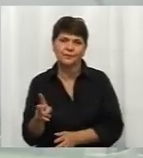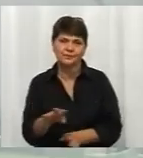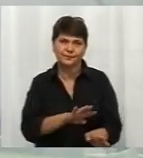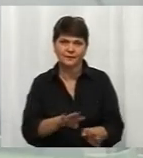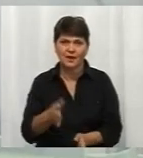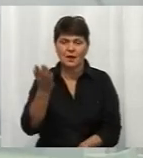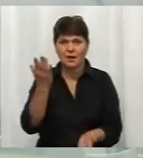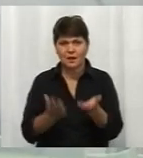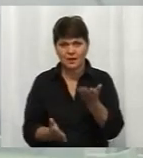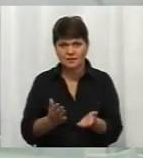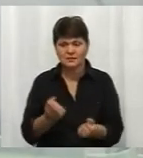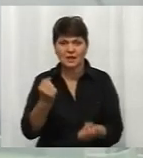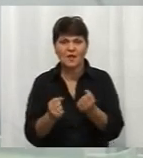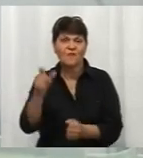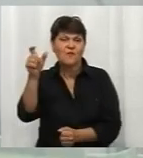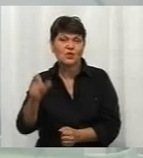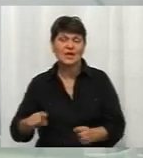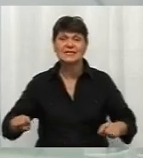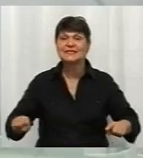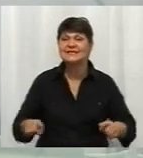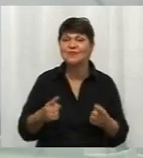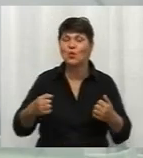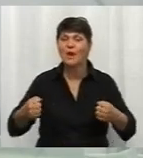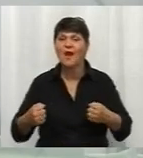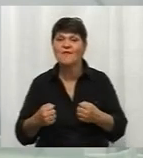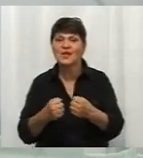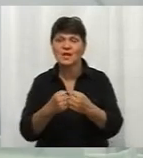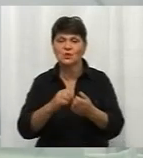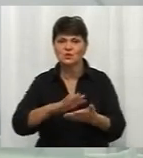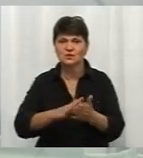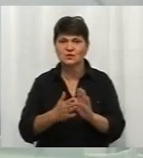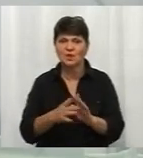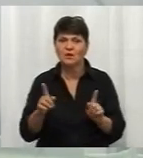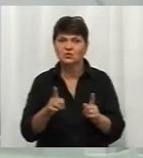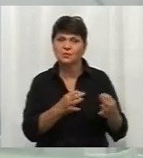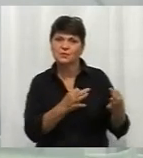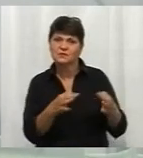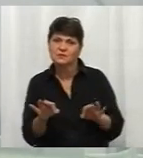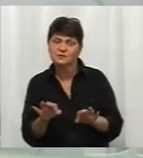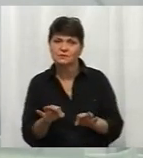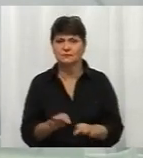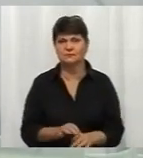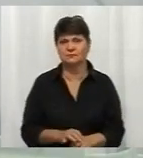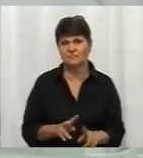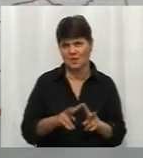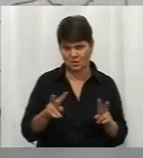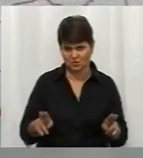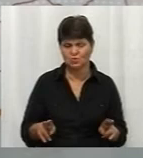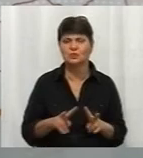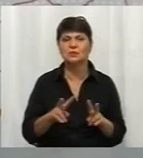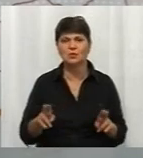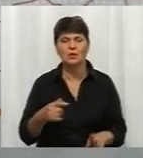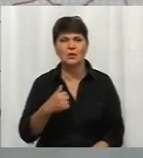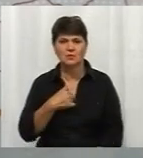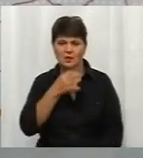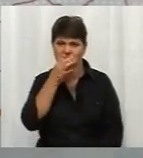водій створює аварійну ситуацію для того, щоб пропустити швидку, чи застосовується до нього санкції? Також. Я на це